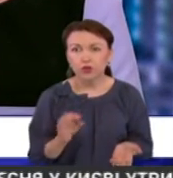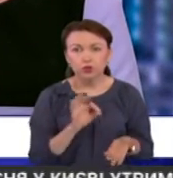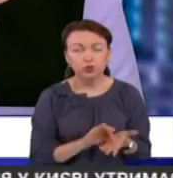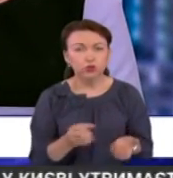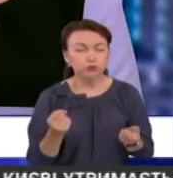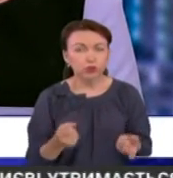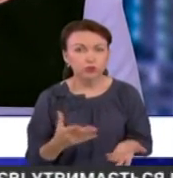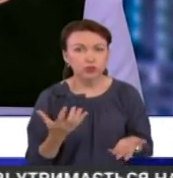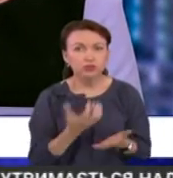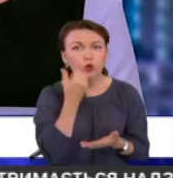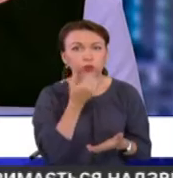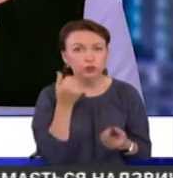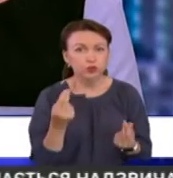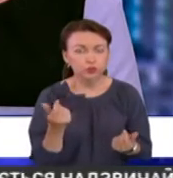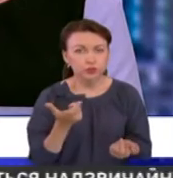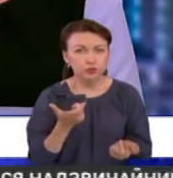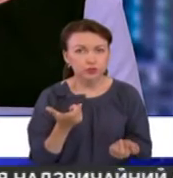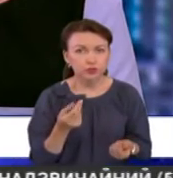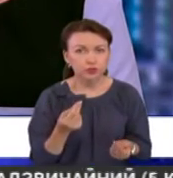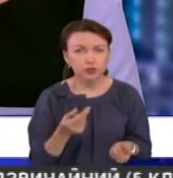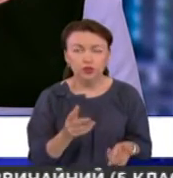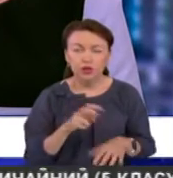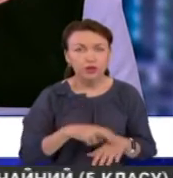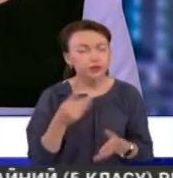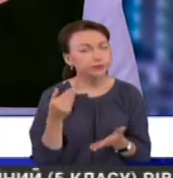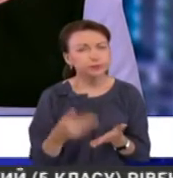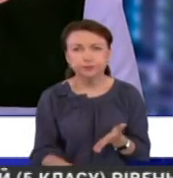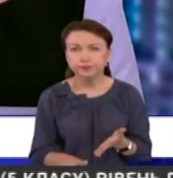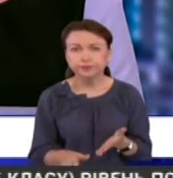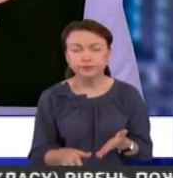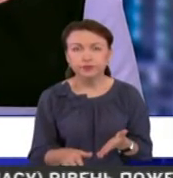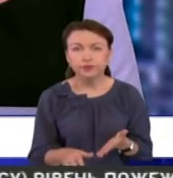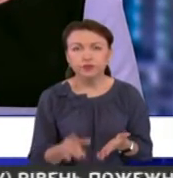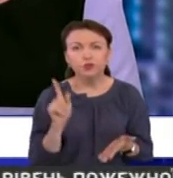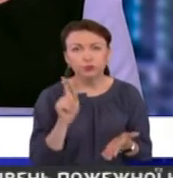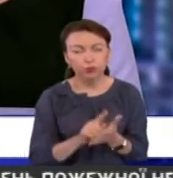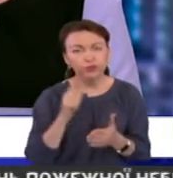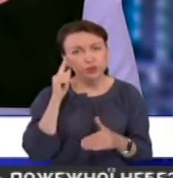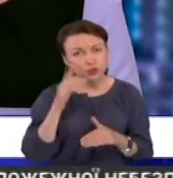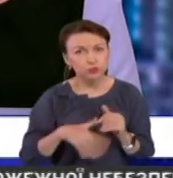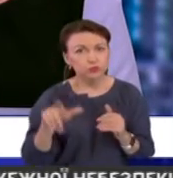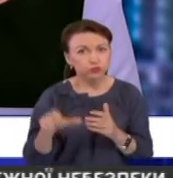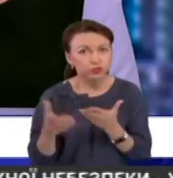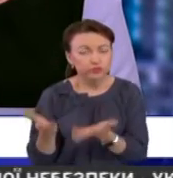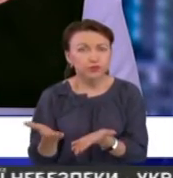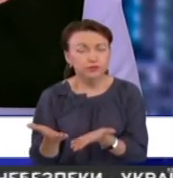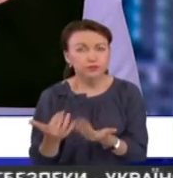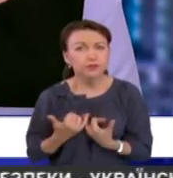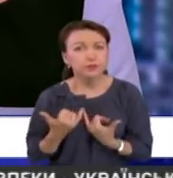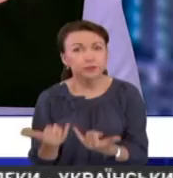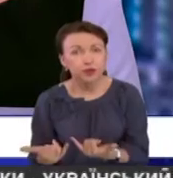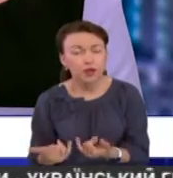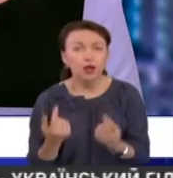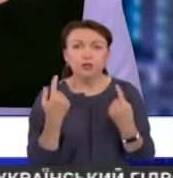просто заробити собі коштів. Лікарі на це не йдуть, тому що з одного боку вони повинні розуміти пацієнта, а з іншого боку їх